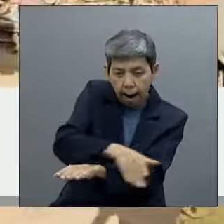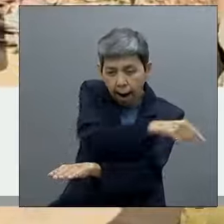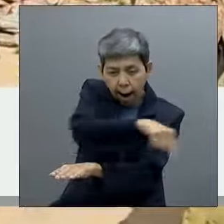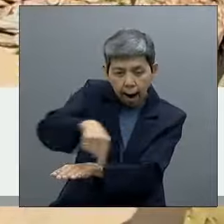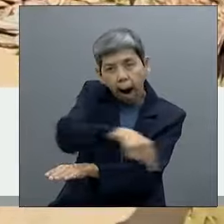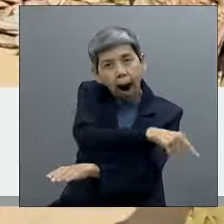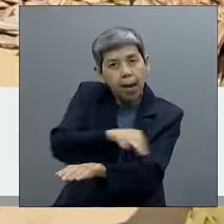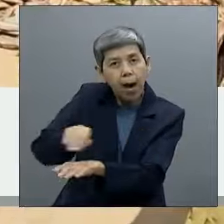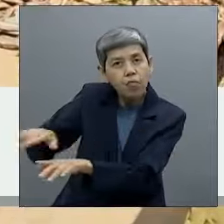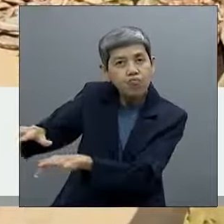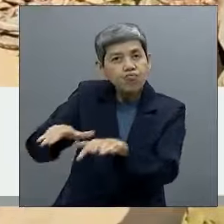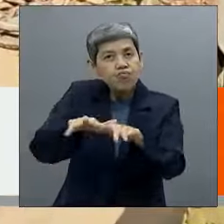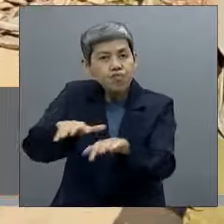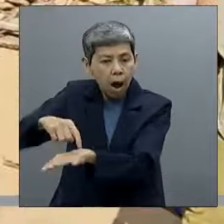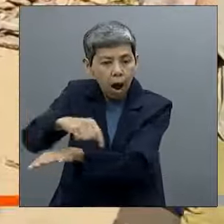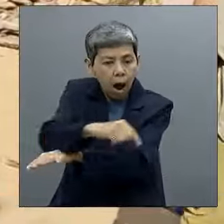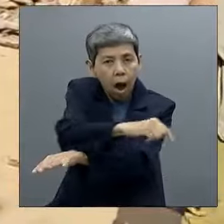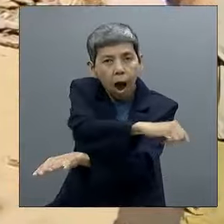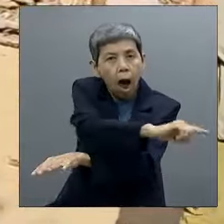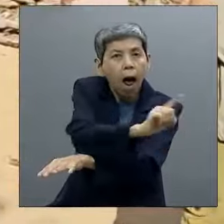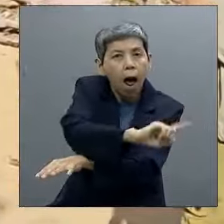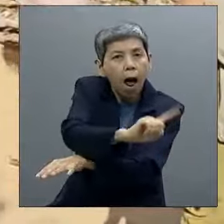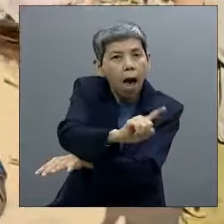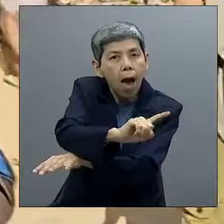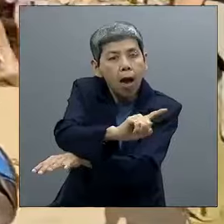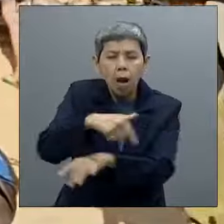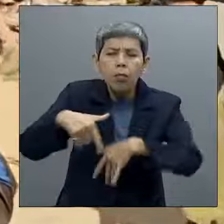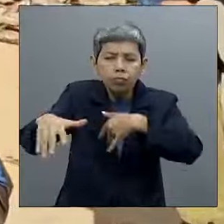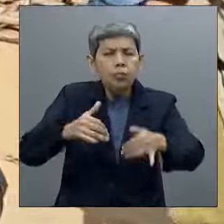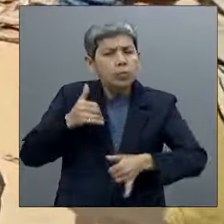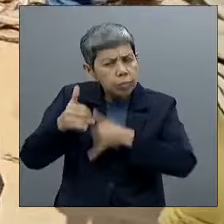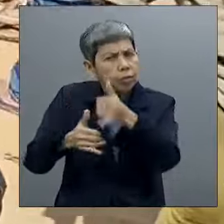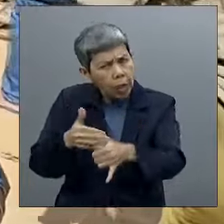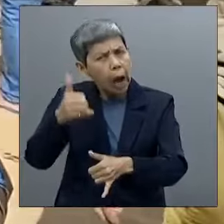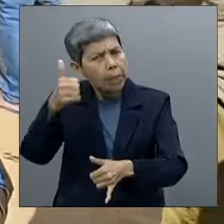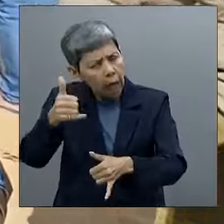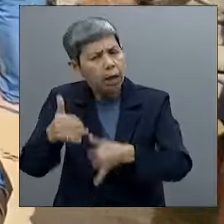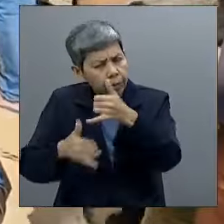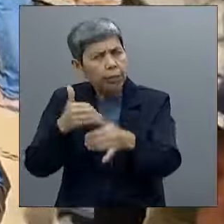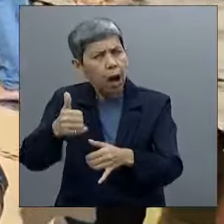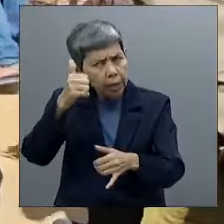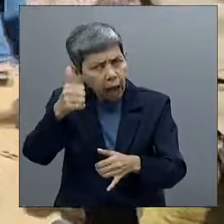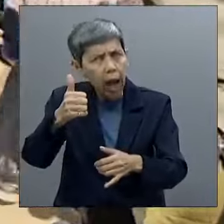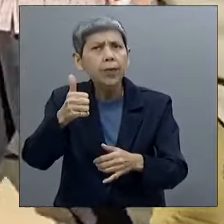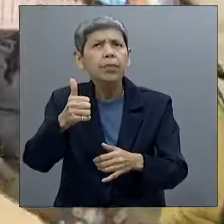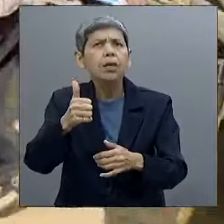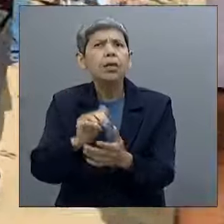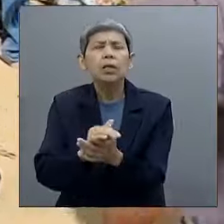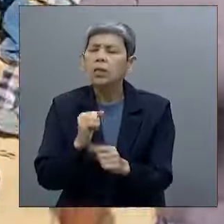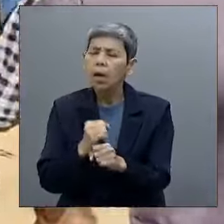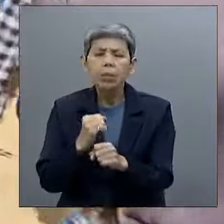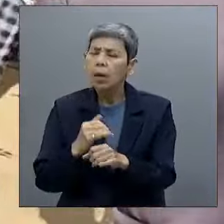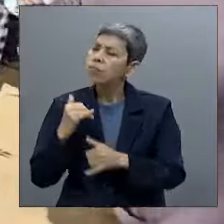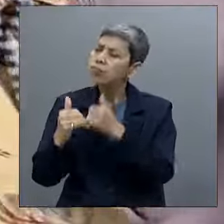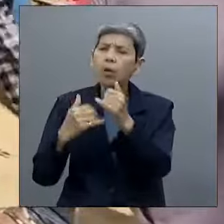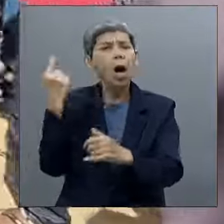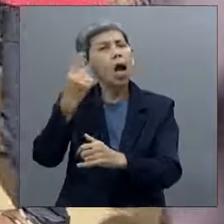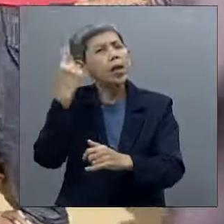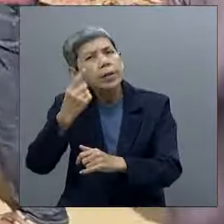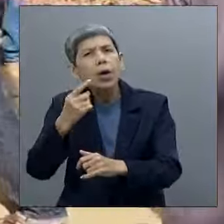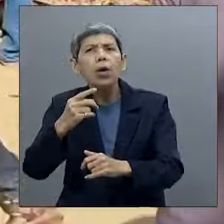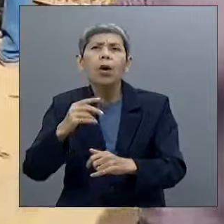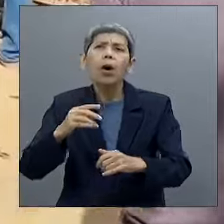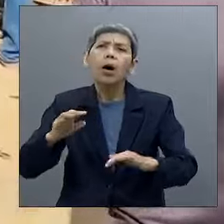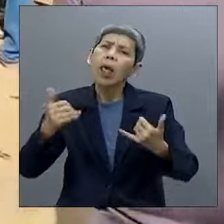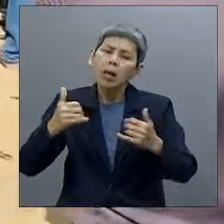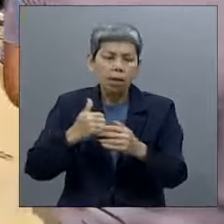ควรจะต้องพื้นที่ในการเข้าถึงของพี่น้องประชาชนที่จะเข้ามาได้มาใช้บริการเนี่ยมันโดนปิด